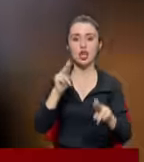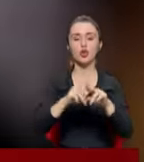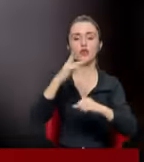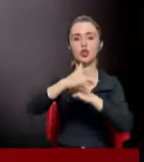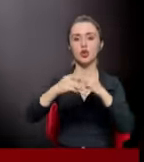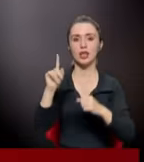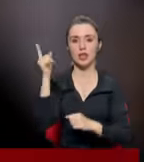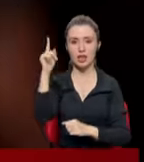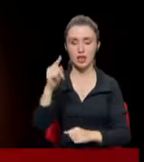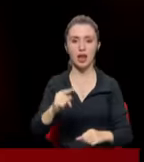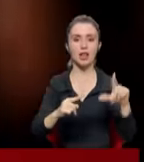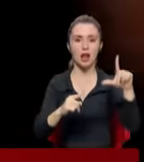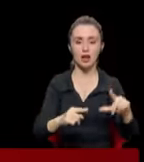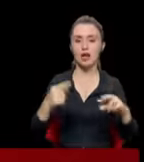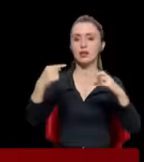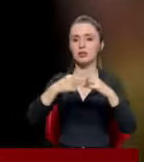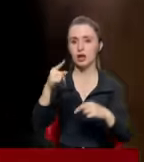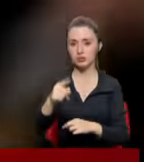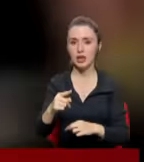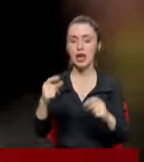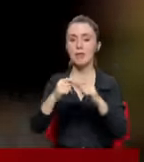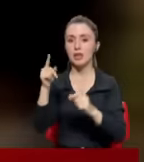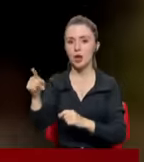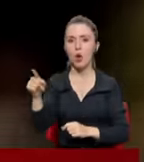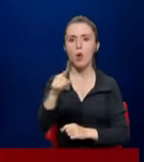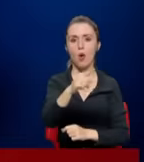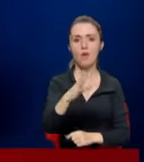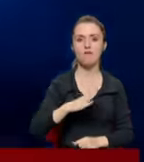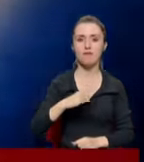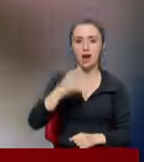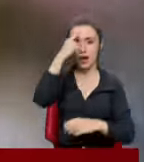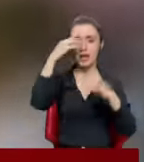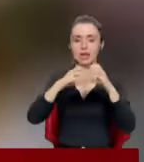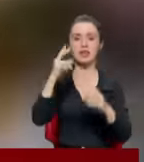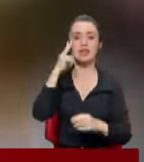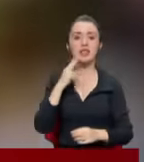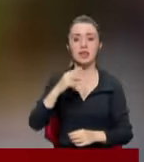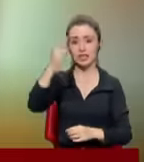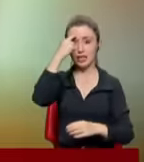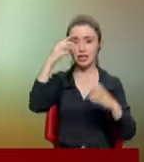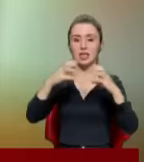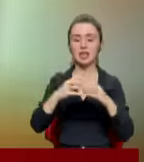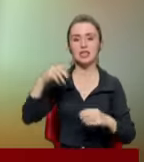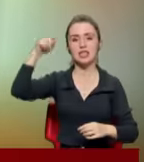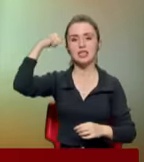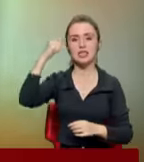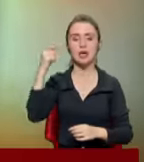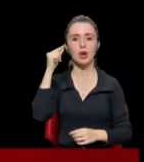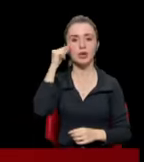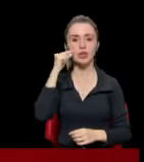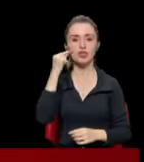liderler hilar Clinton ivanka Trump Bill g gibi isimlerle Hint milyarderler ve Hint sineması Bollywood yıldızları